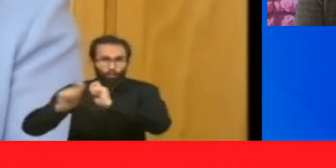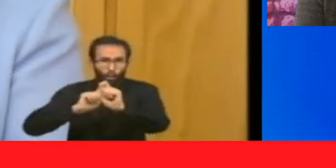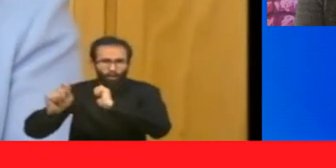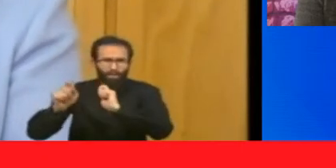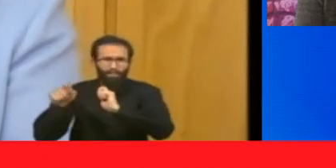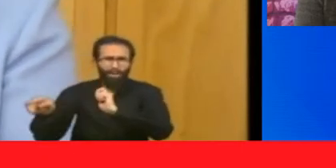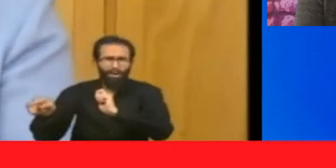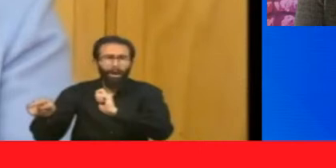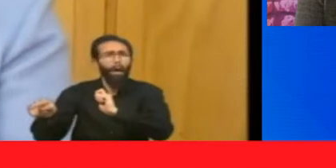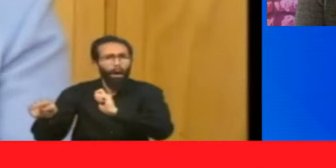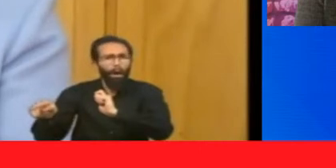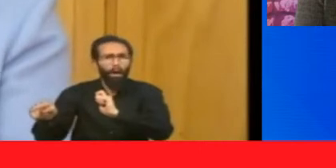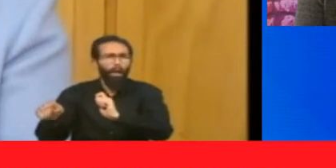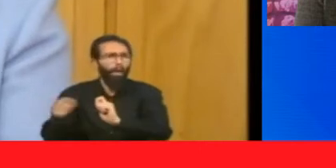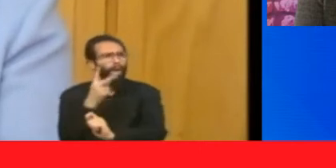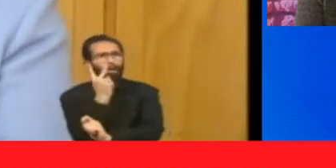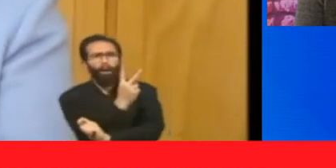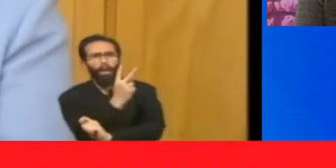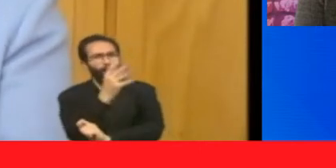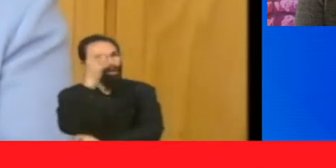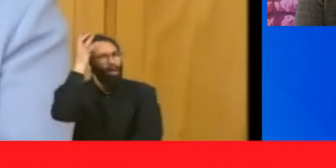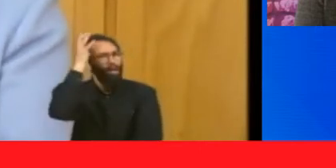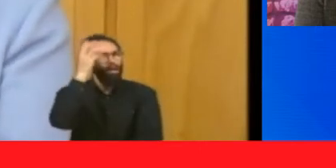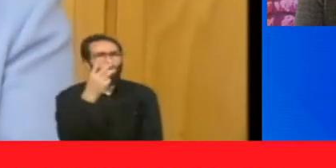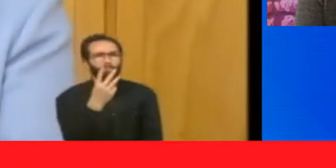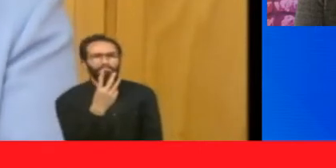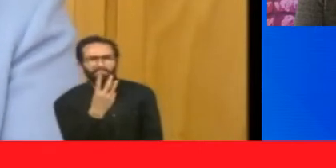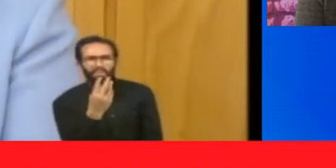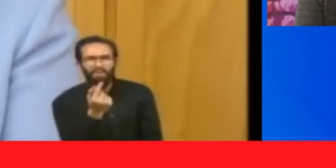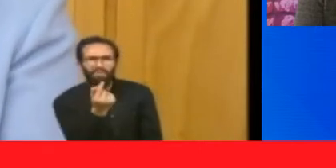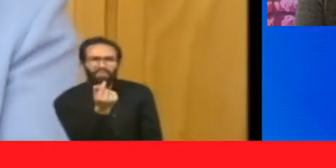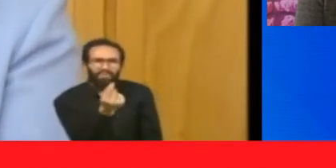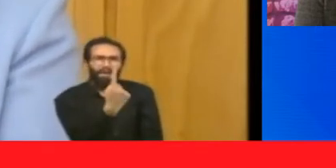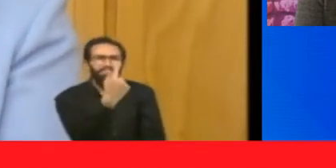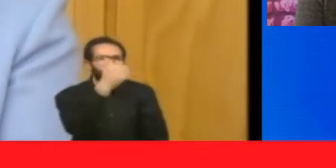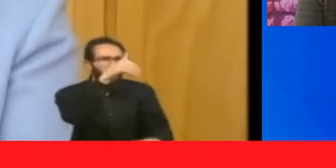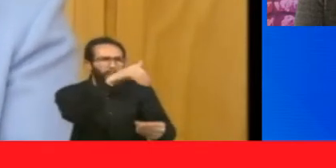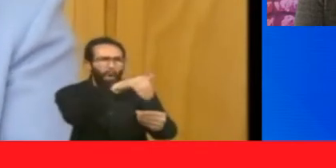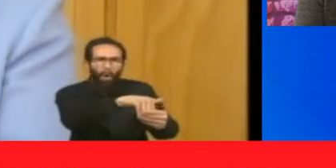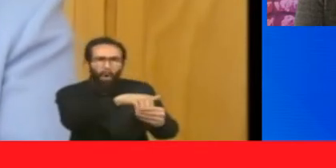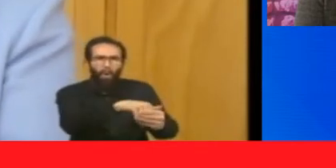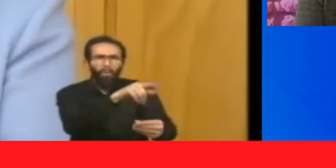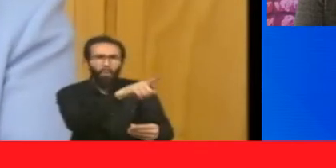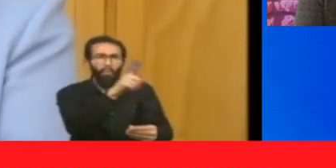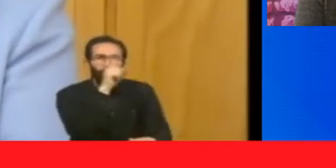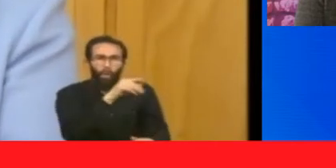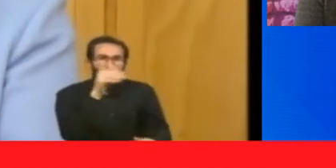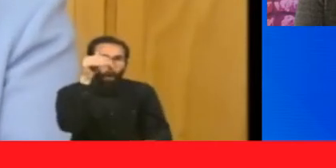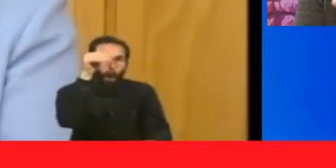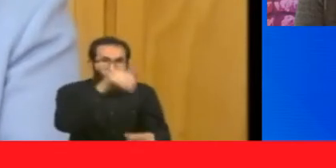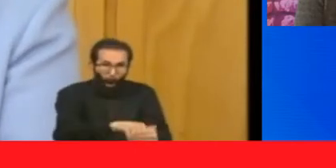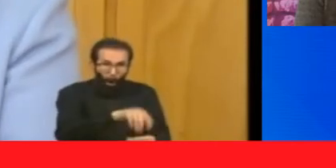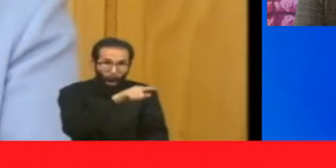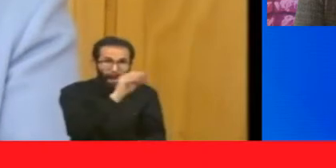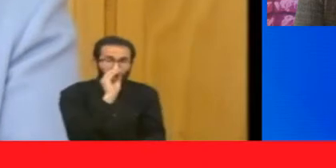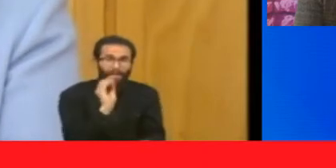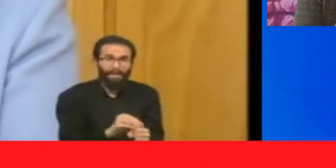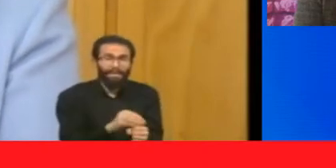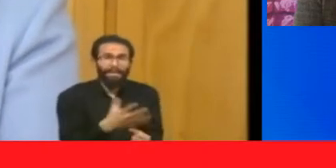3-5 oy fazla alabilir miyiz diye verilen bu karar, erkek şiddetine karşı mücadeleden